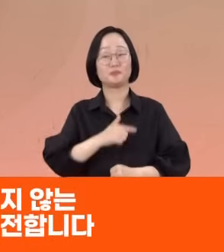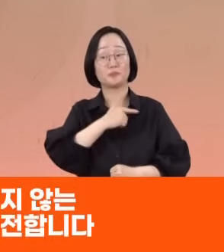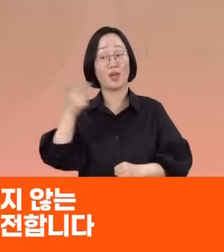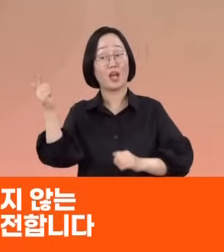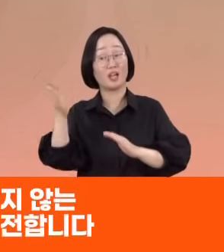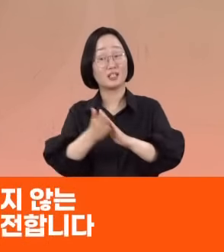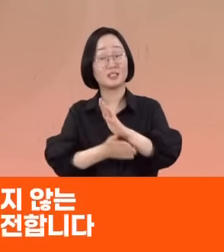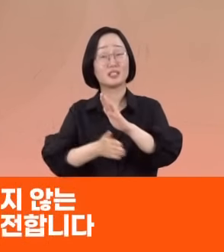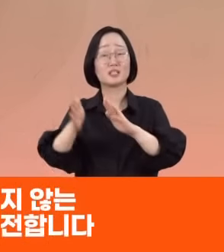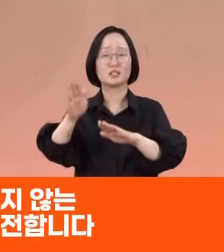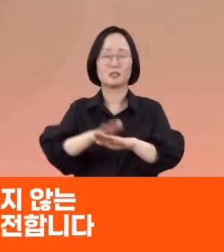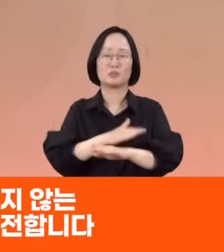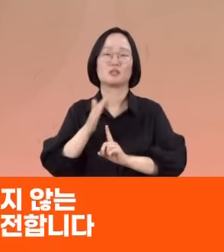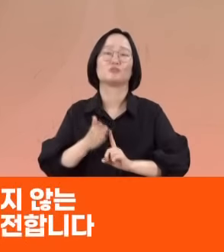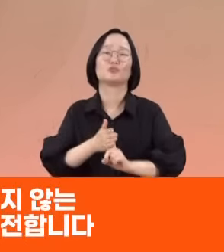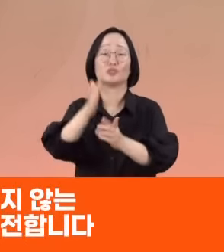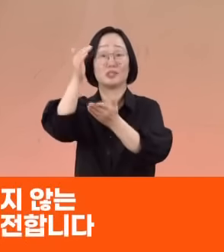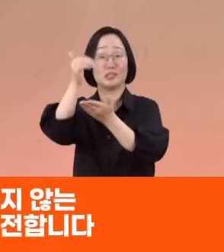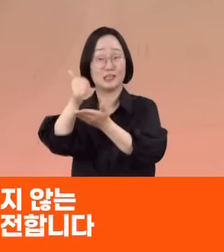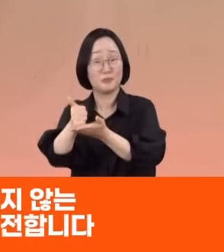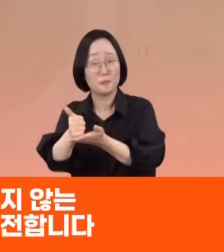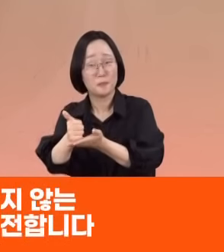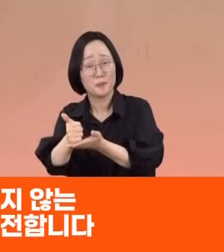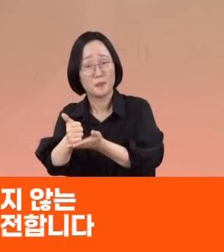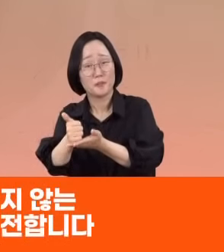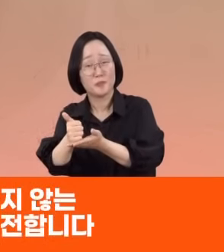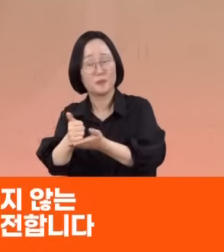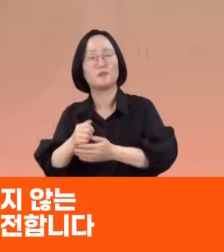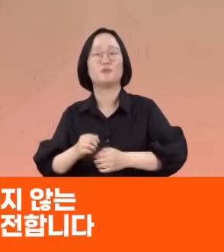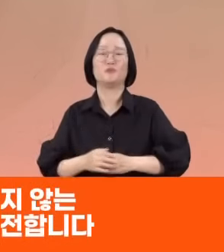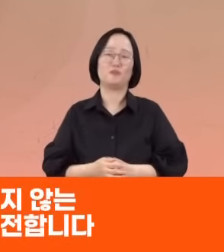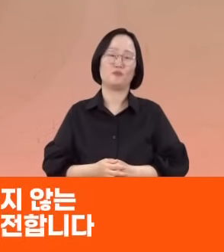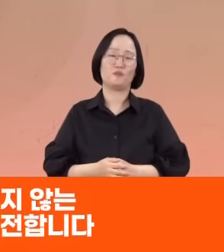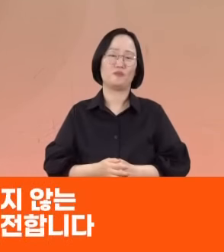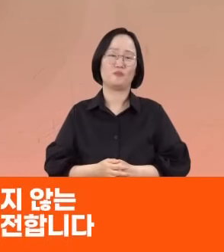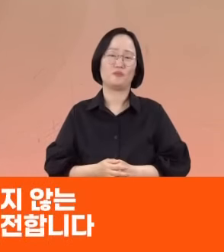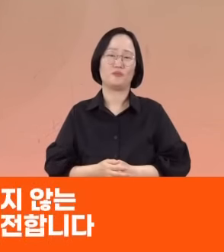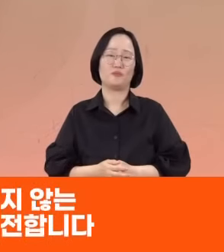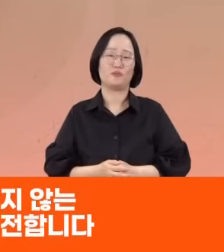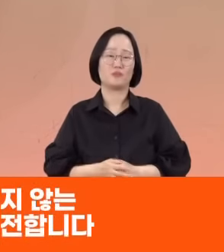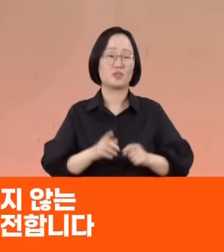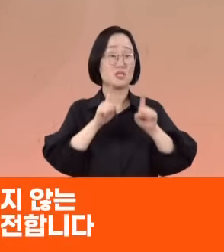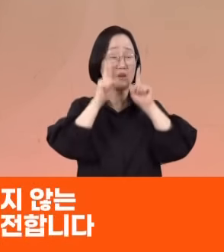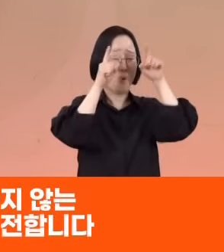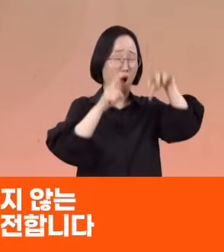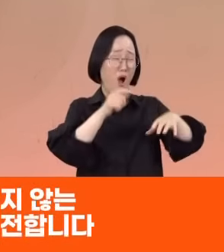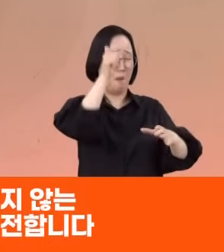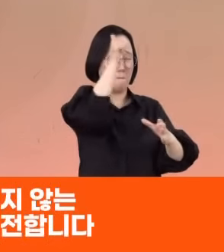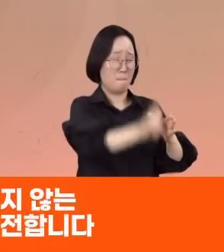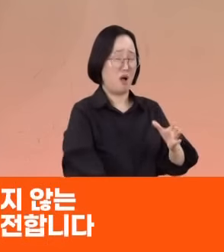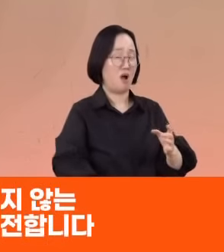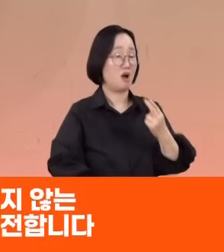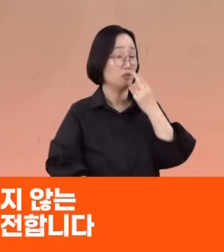부처님이 그래서 오죽하면 지옥에어진 중생을 제도하기